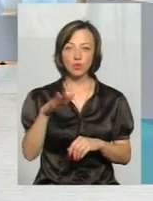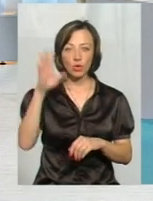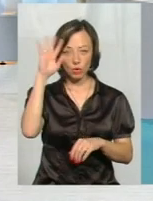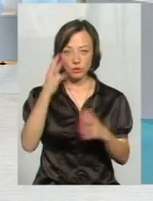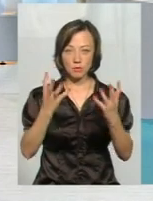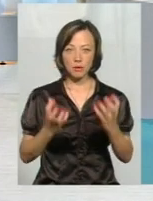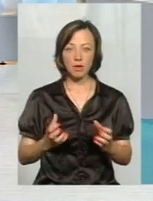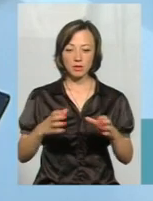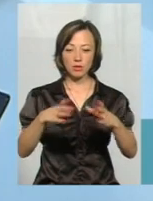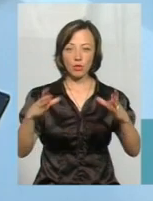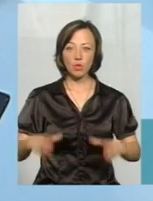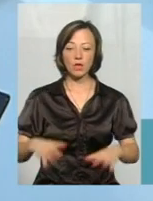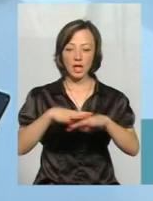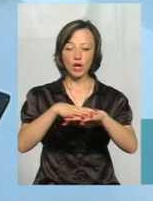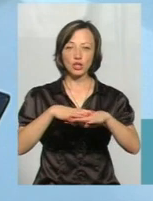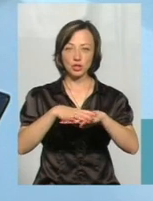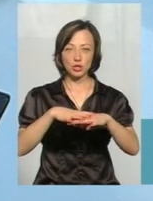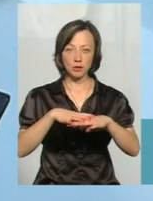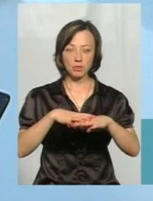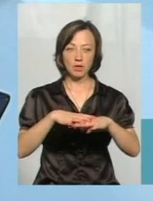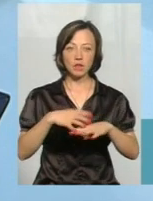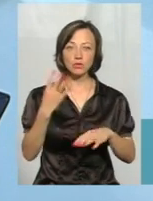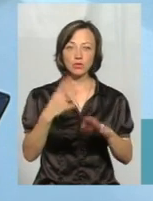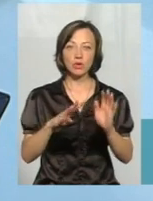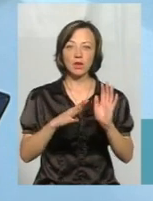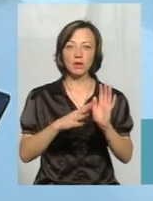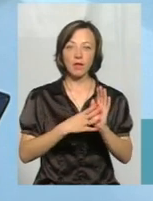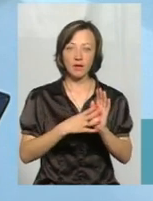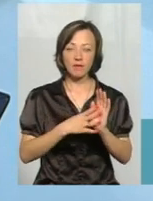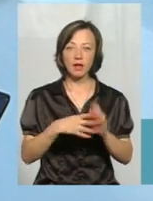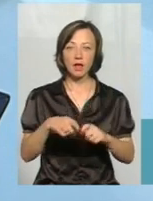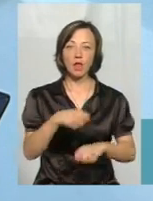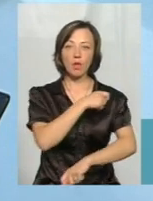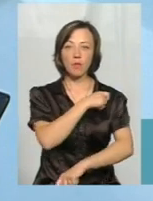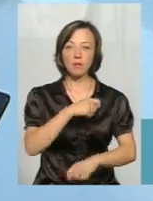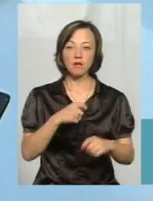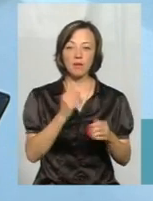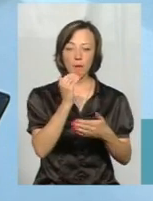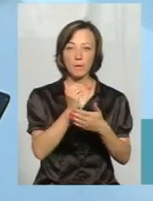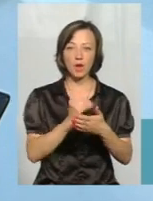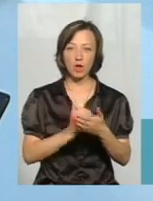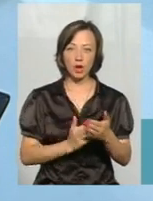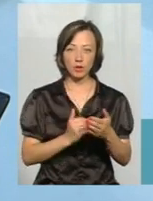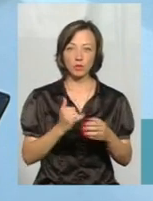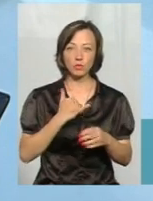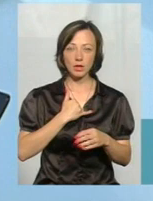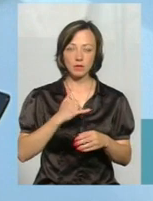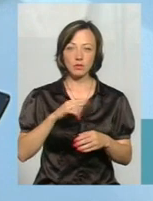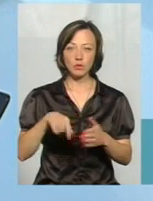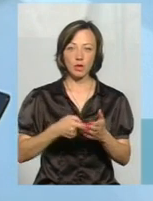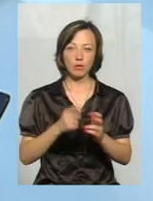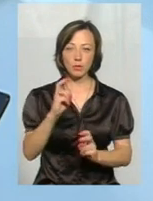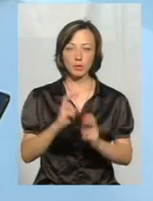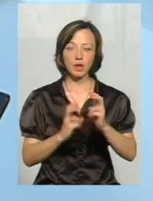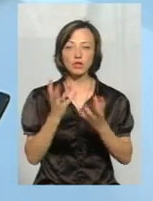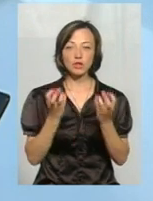дощоприймальних колодязів з рішітками. І 49 кілометрів мереж, то, що сьогодні є в нас на балансі нашого комунального